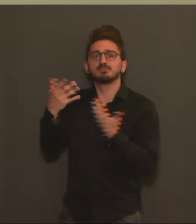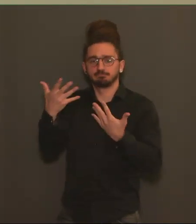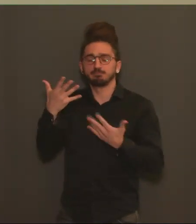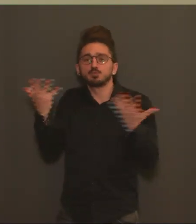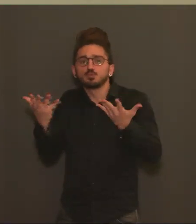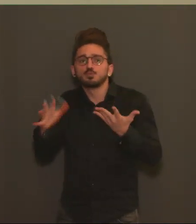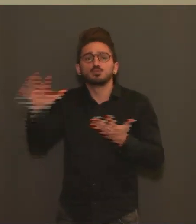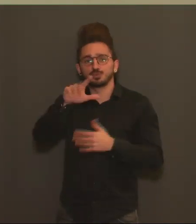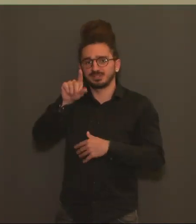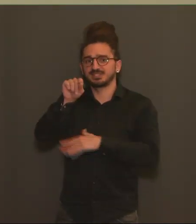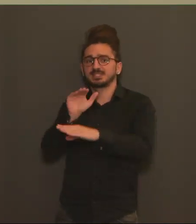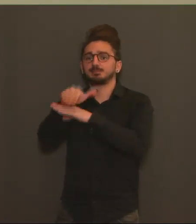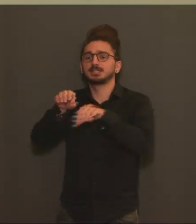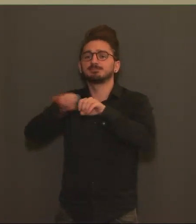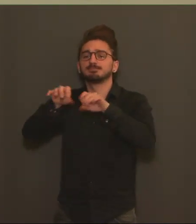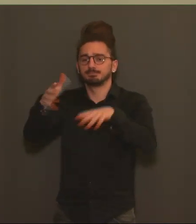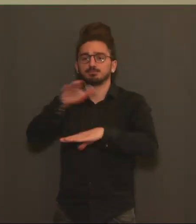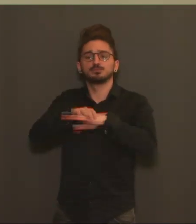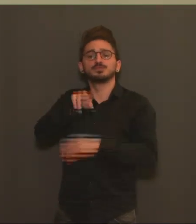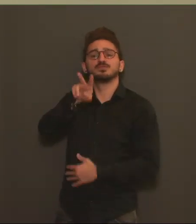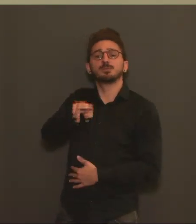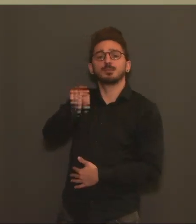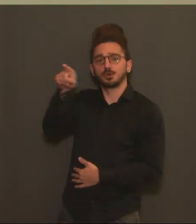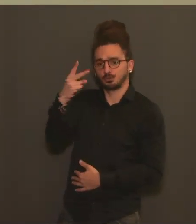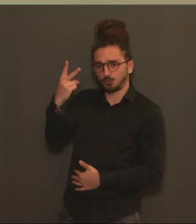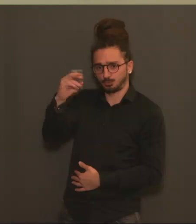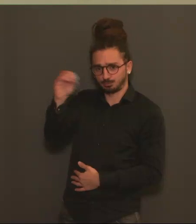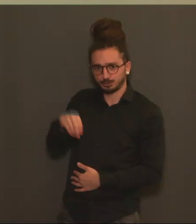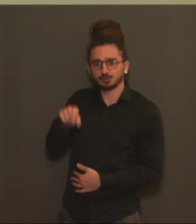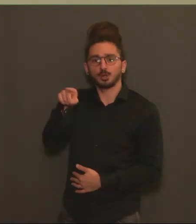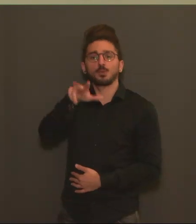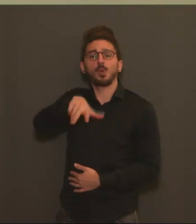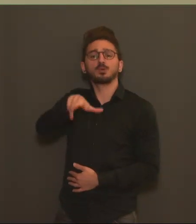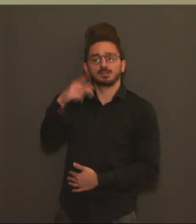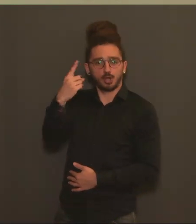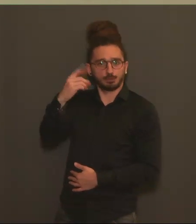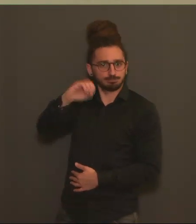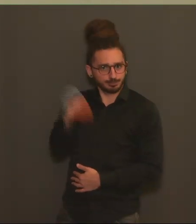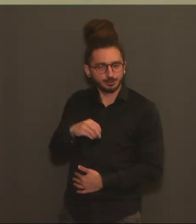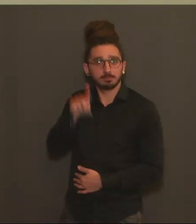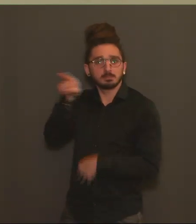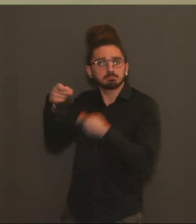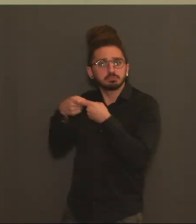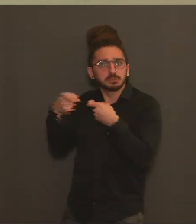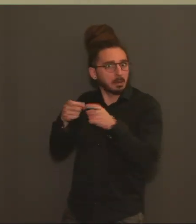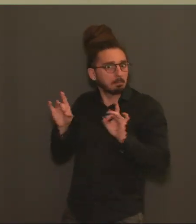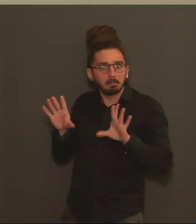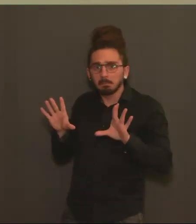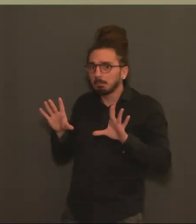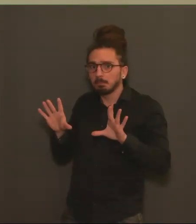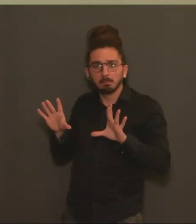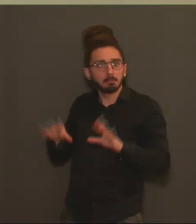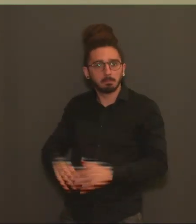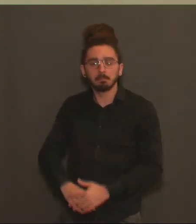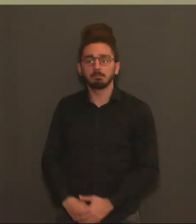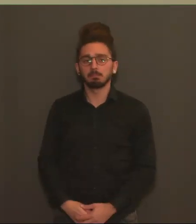est à 1%, et il n'y a toujours pas de situation de ce type dans la région de Bruxelles-Capitale. Le nombre de résidents